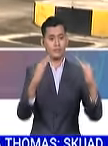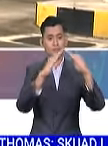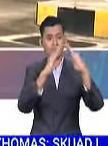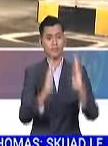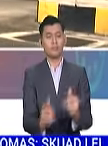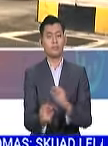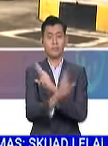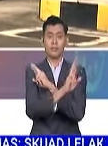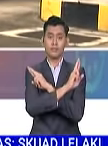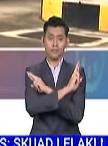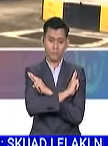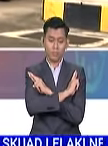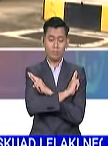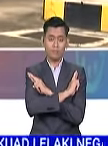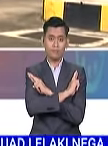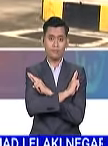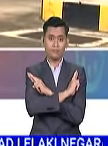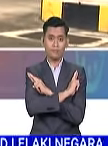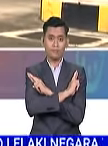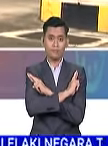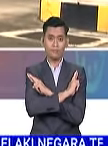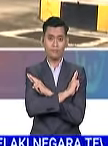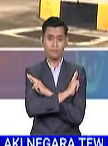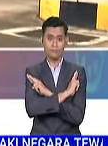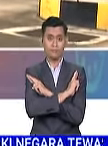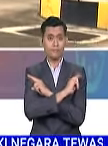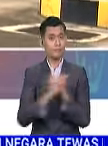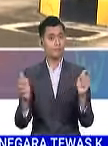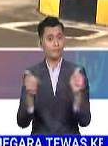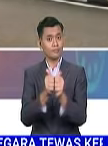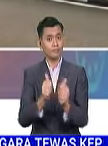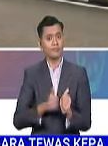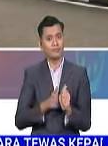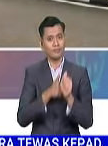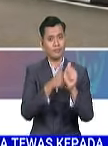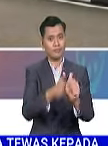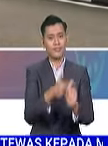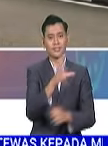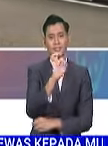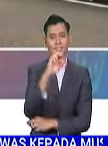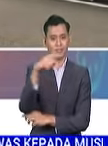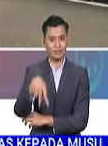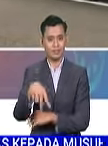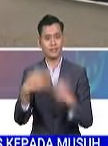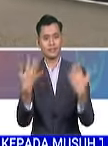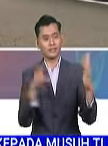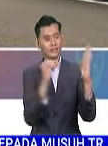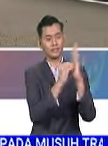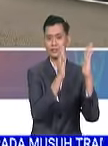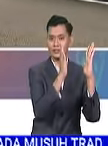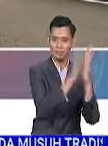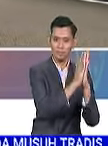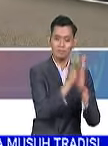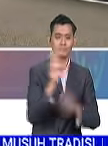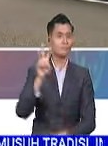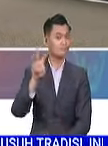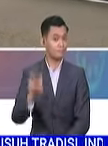rahat, rehat dan rawat, iaitu dengan mematuhi segala SOP yang ditetapkan, iaitu